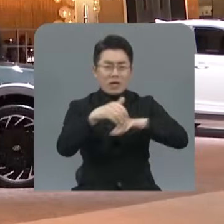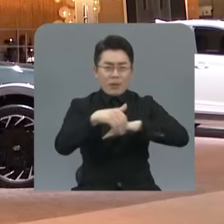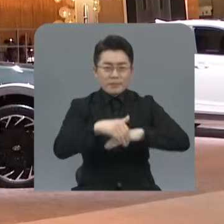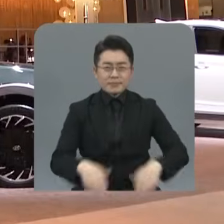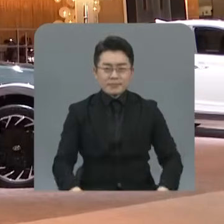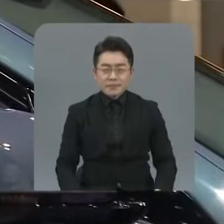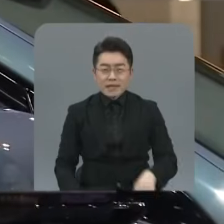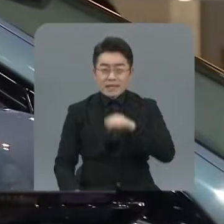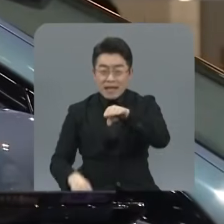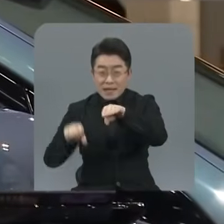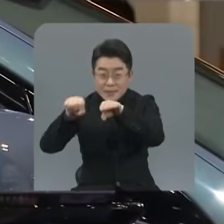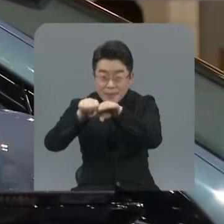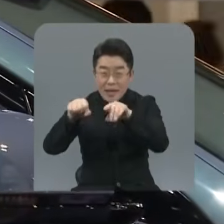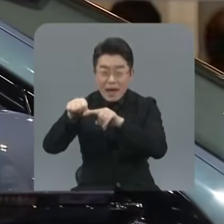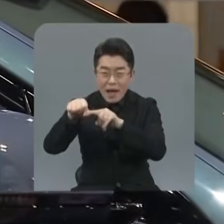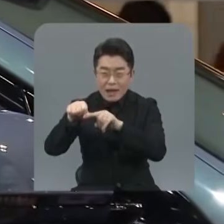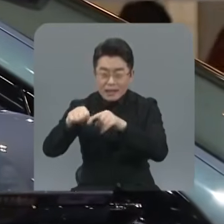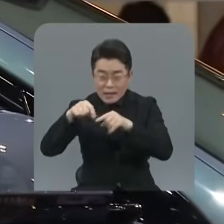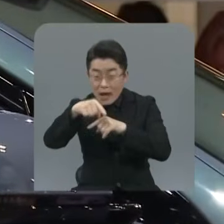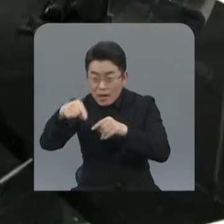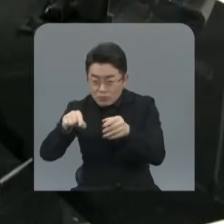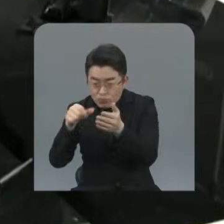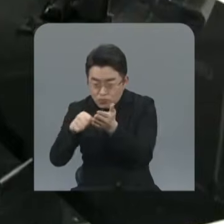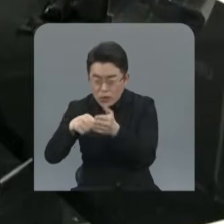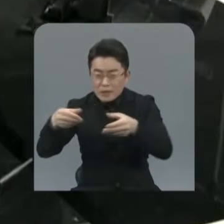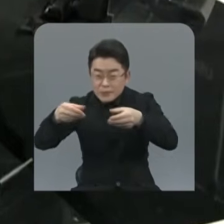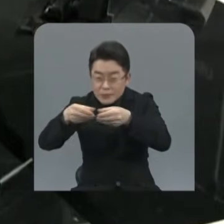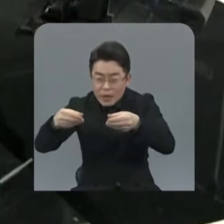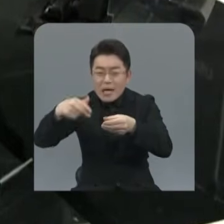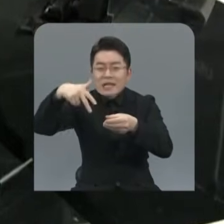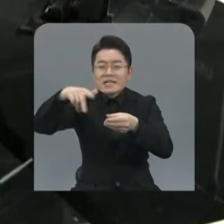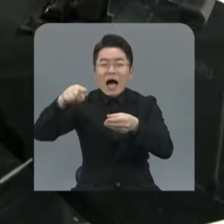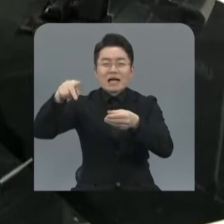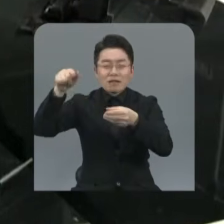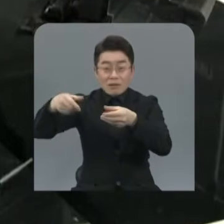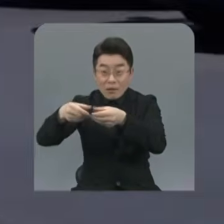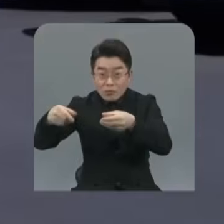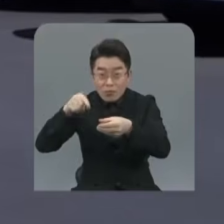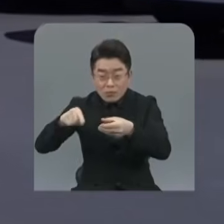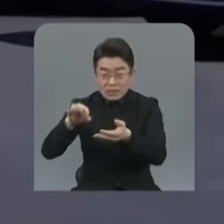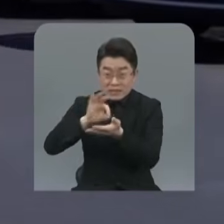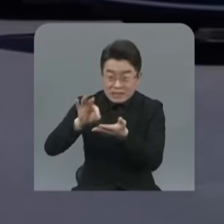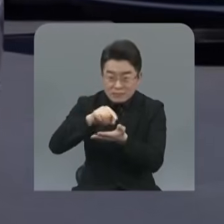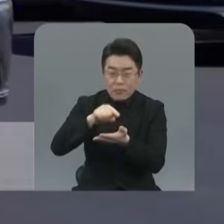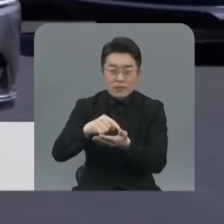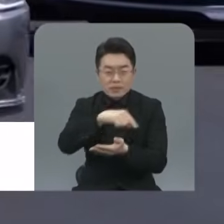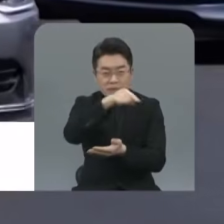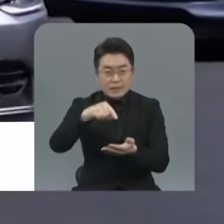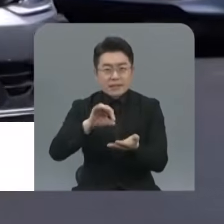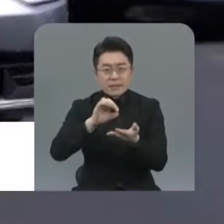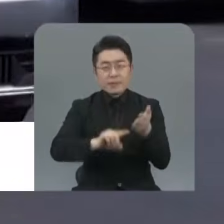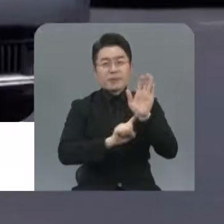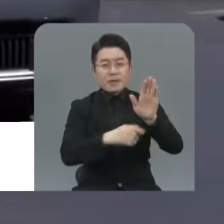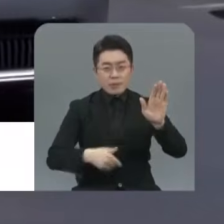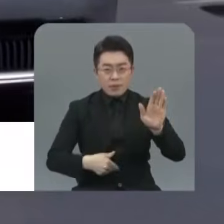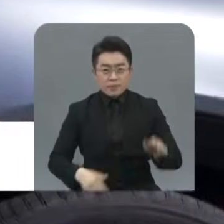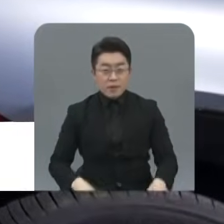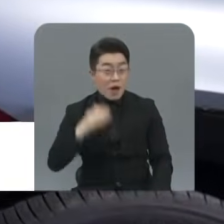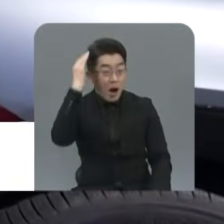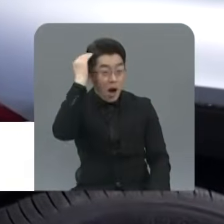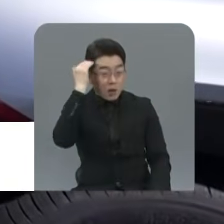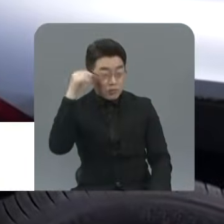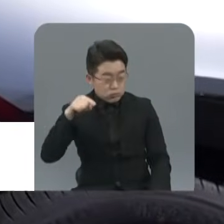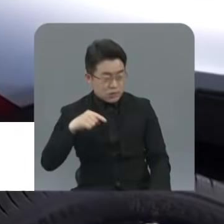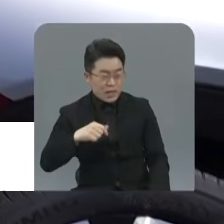필수 부품인 연구 자석의 재활용 비율도 반드시 공개해야 합니다. 유럽 시장을 공략 중인 우리나라 2차